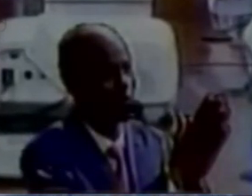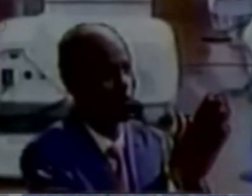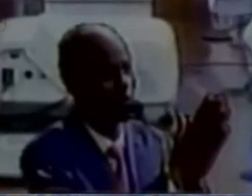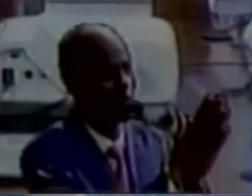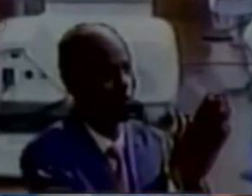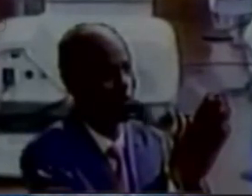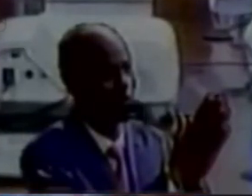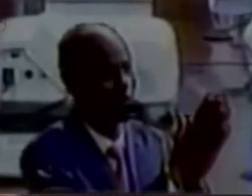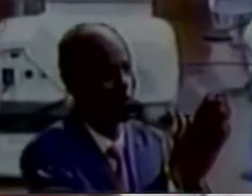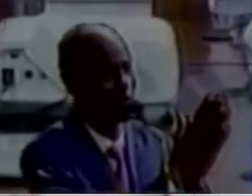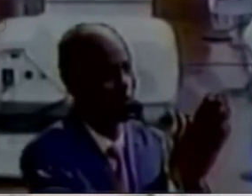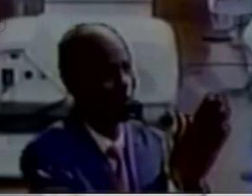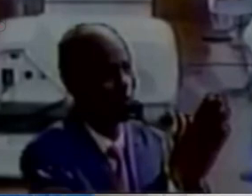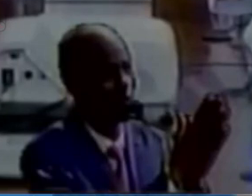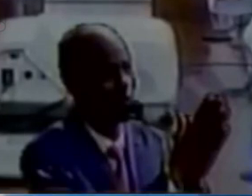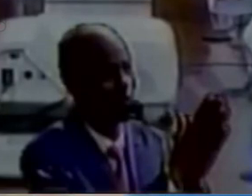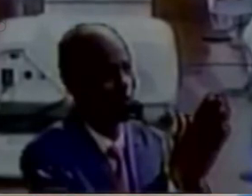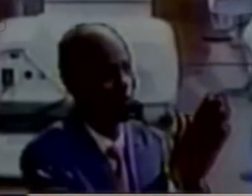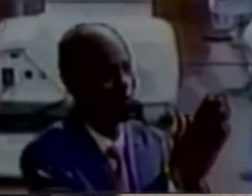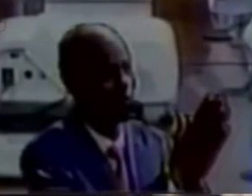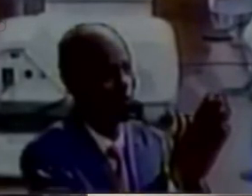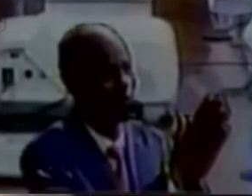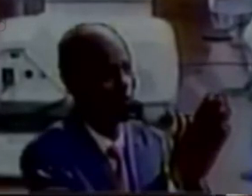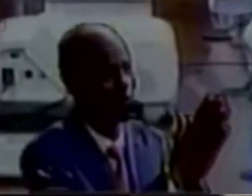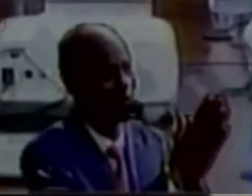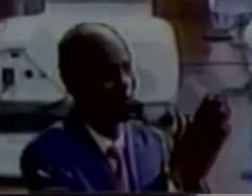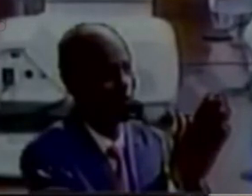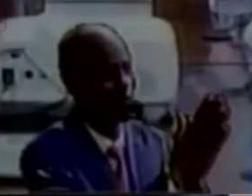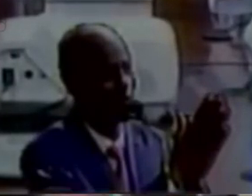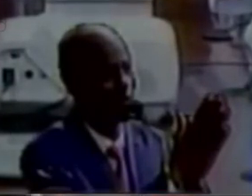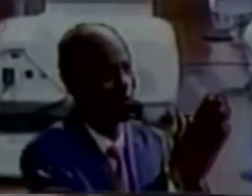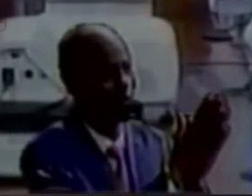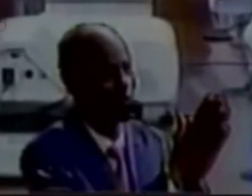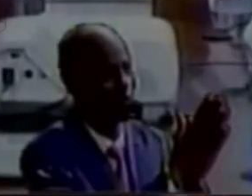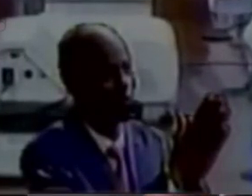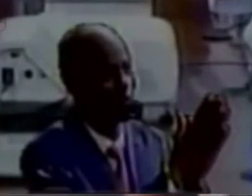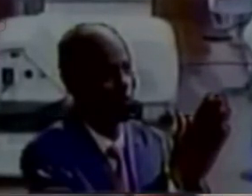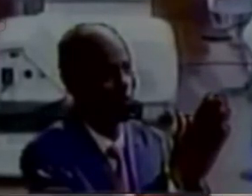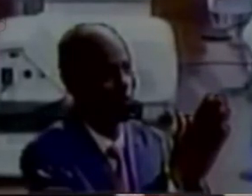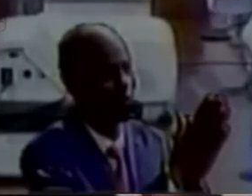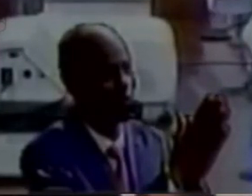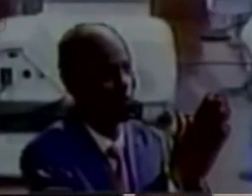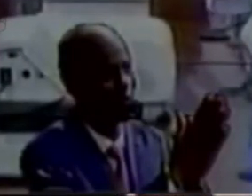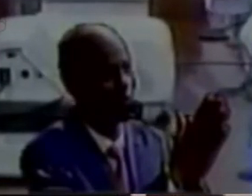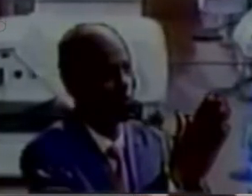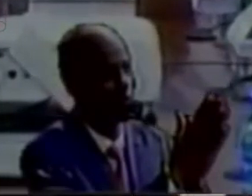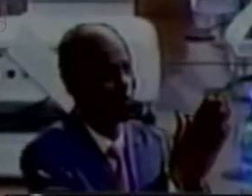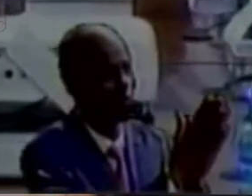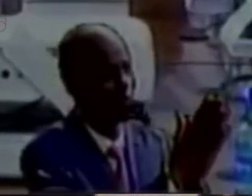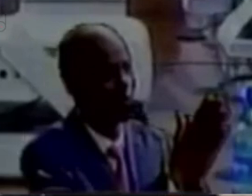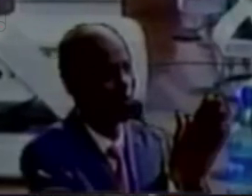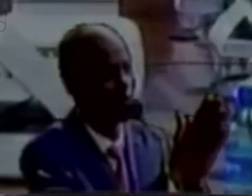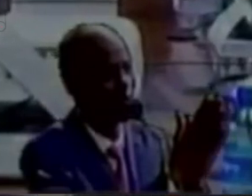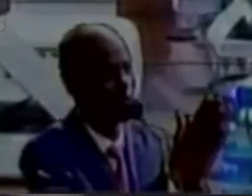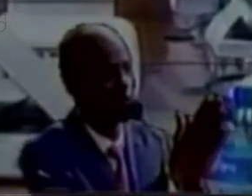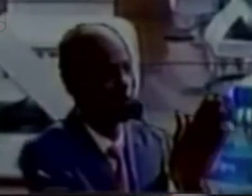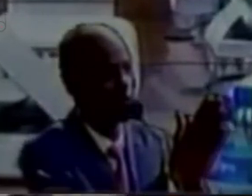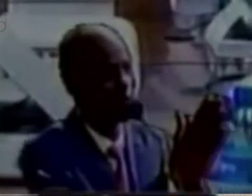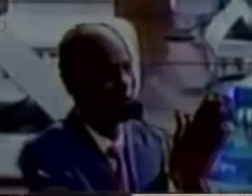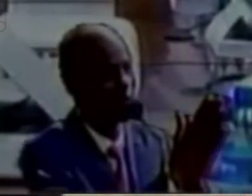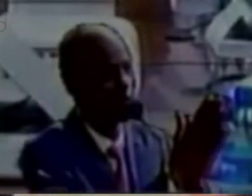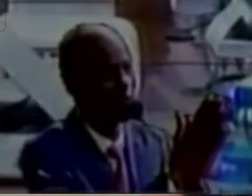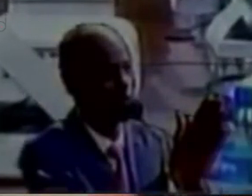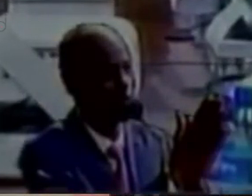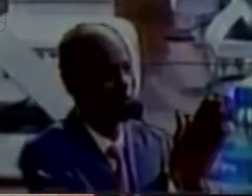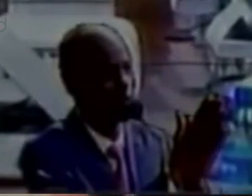mais il faut aussi reconnaître rien n'est impossible avec le temps. Mais je crois que dans les 2 prochains mois, il faut